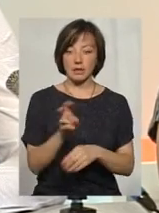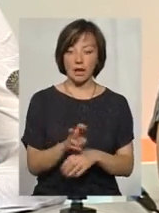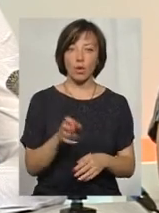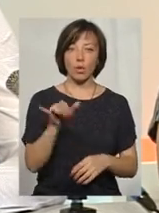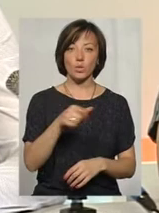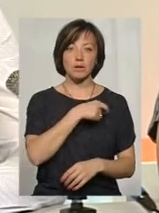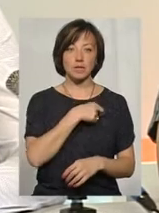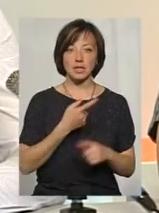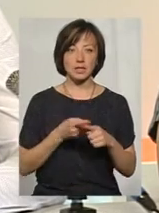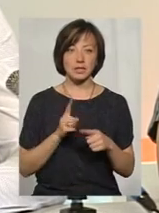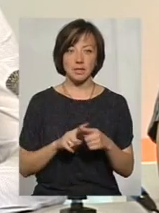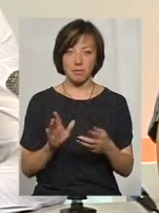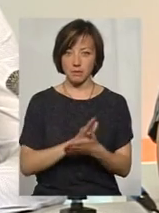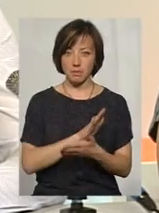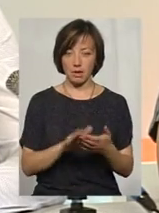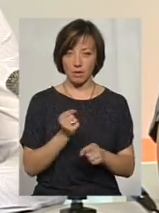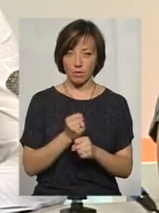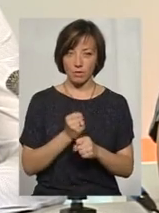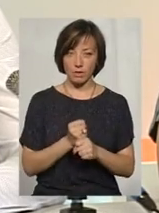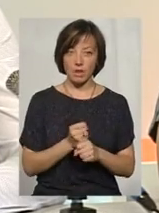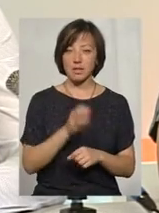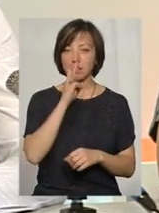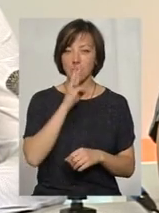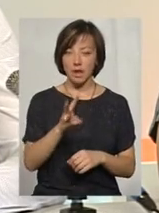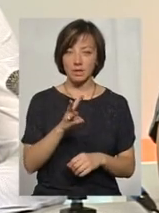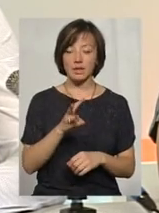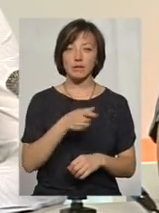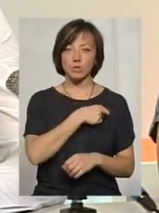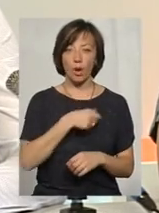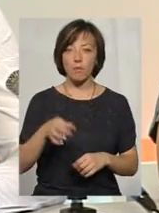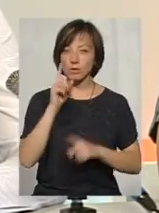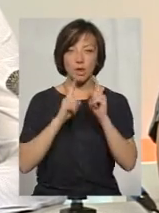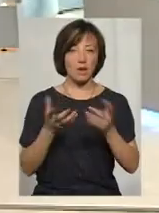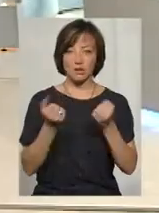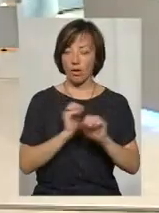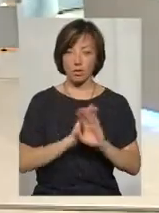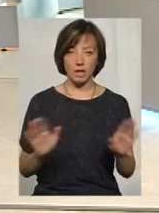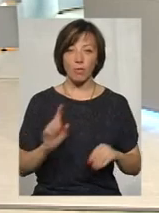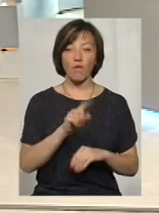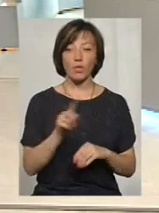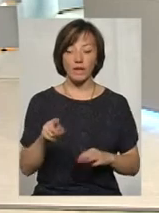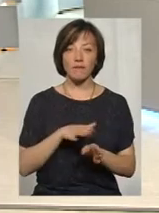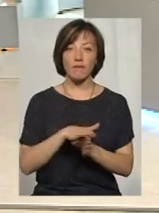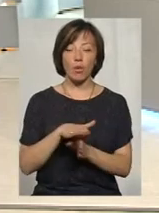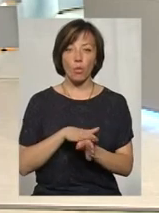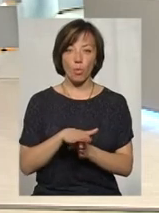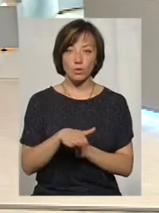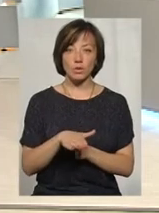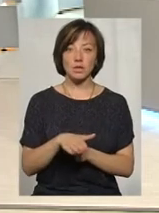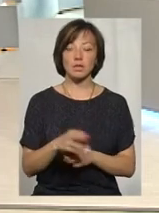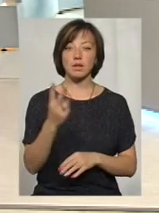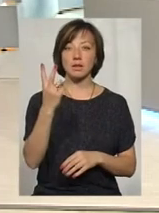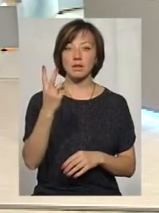це неоплачувана робота. Вони заробітну плату депутати обласної ради не отримують. Вони виконують